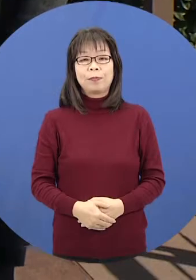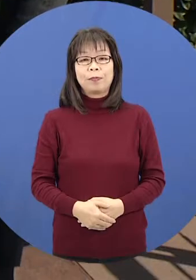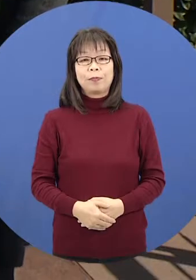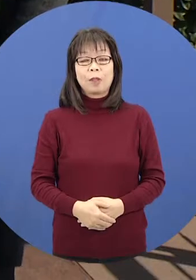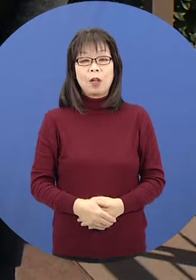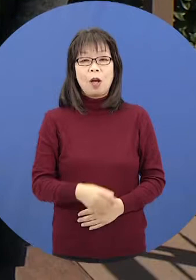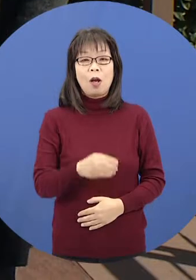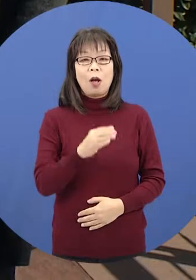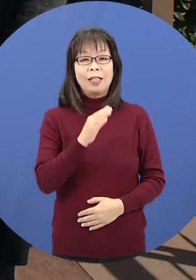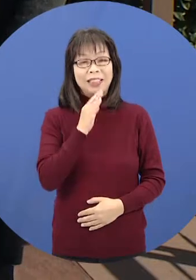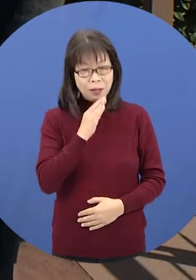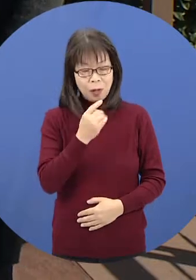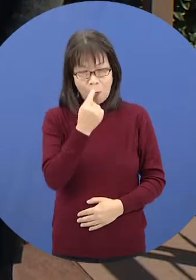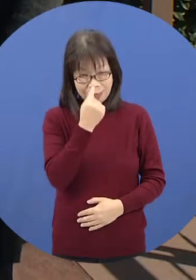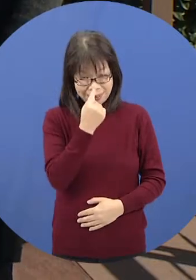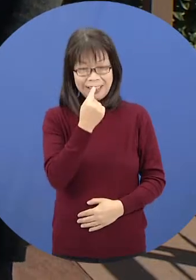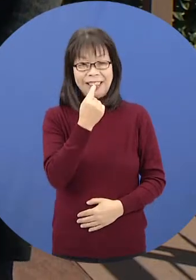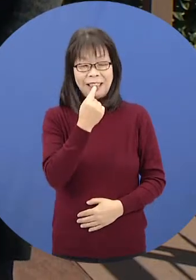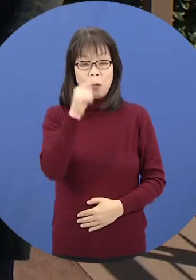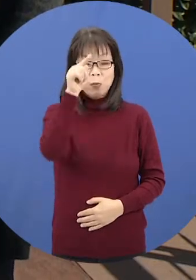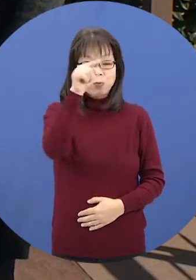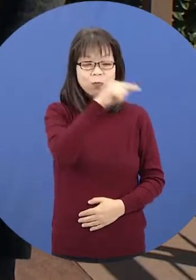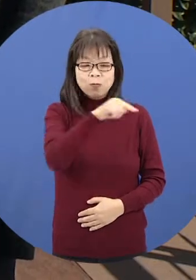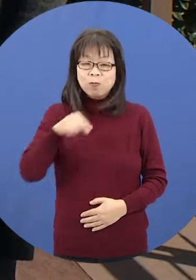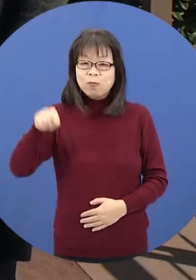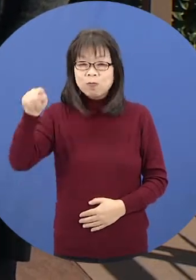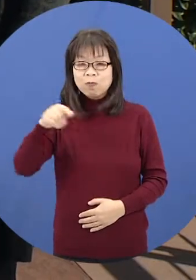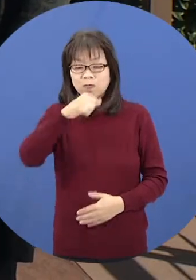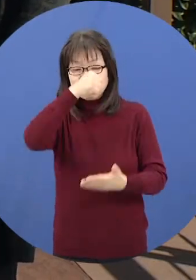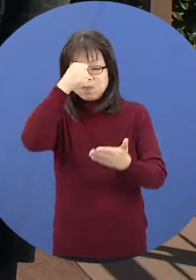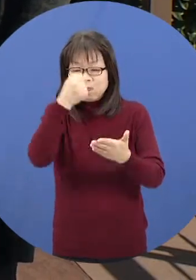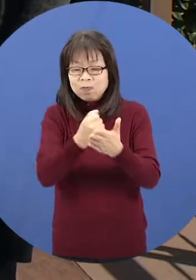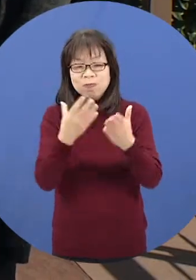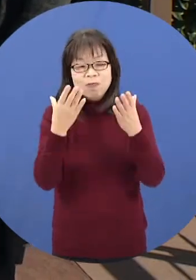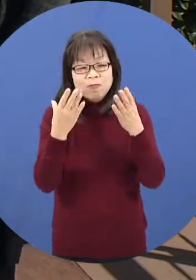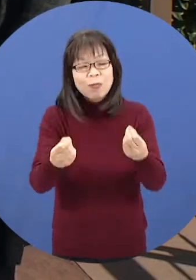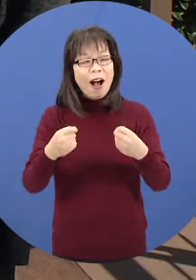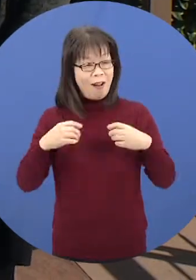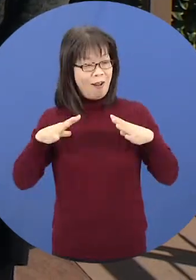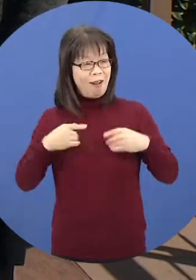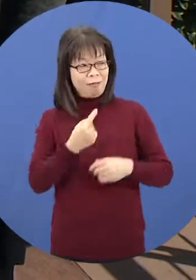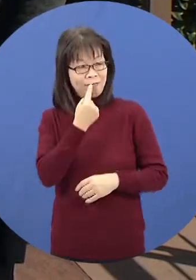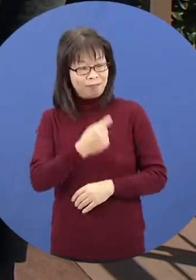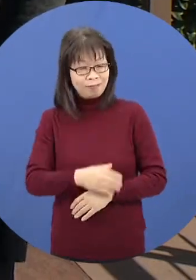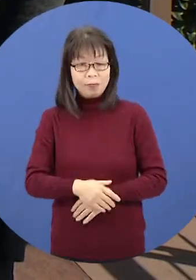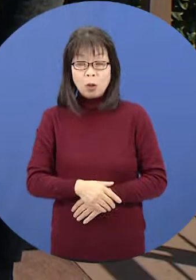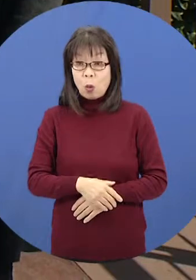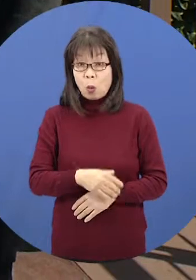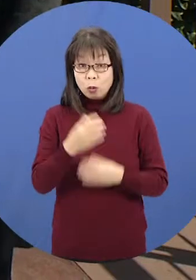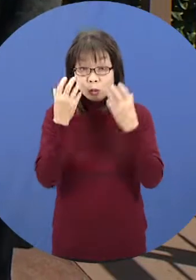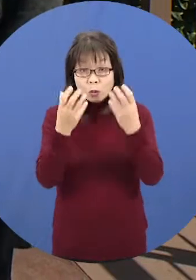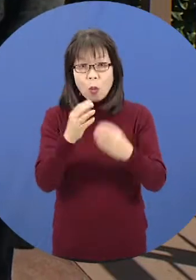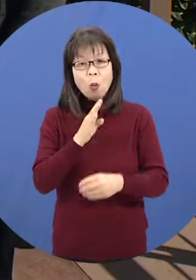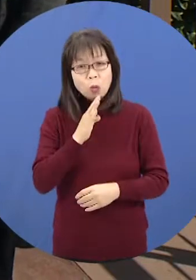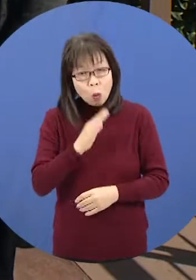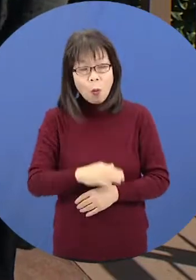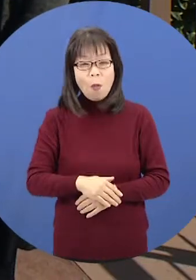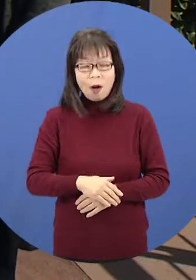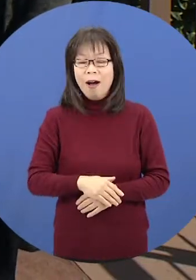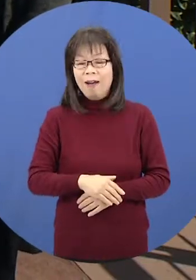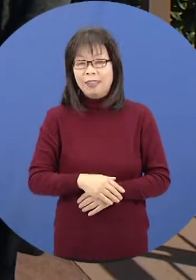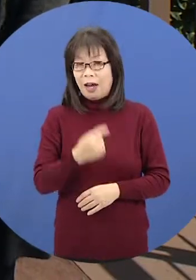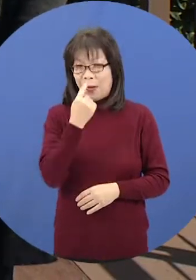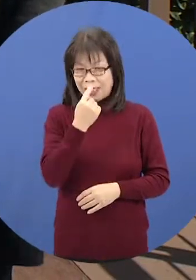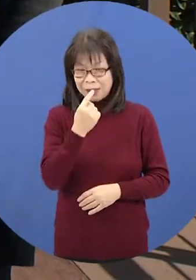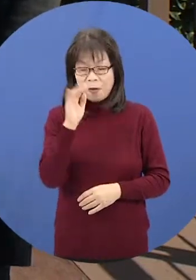実は私も4箇所全て回ったことがあるんですよ。 わあ、すごいですね市長。私も市長に負け